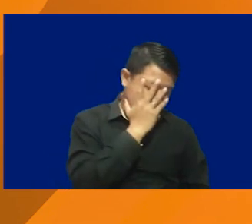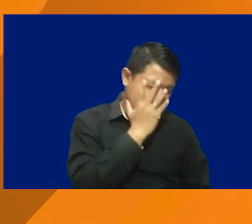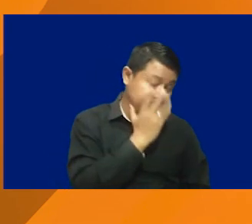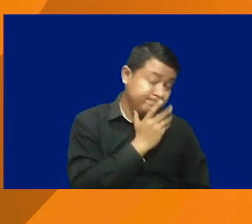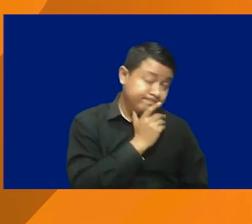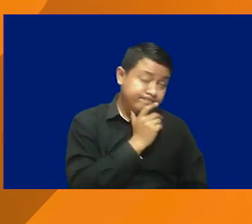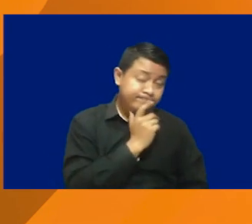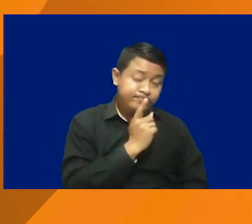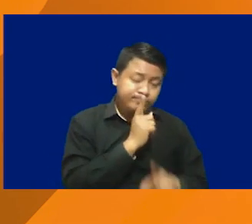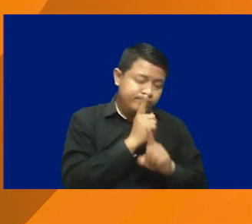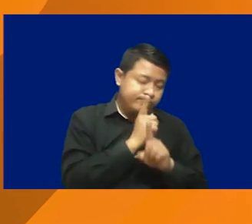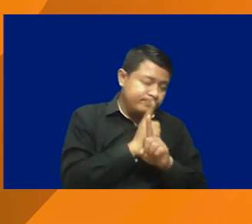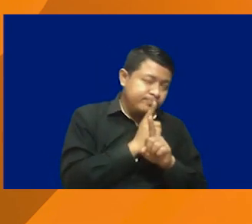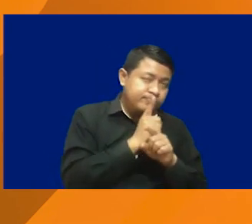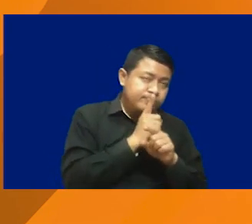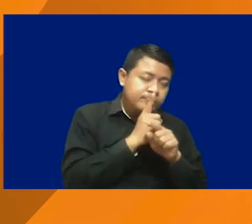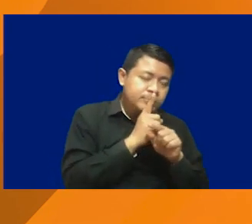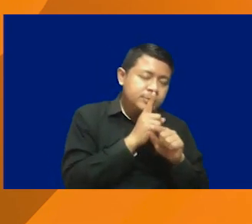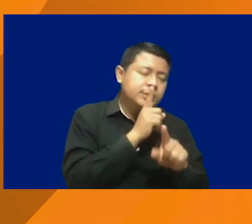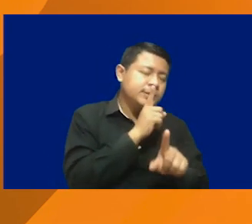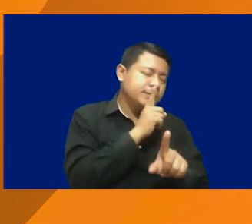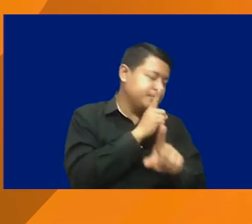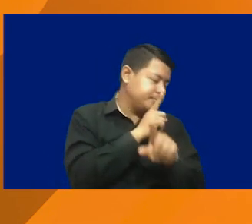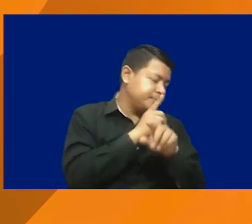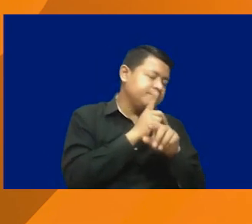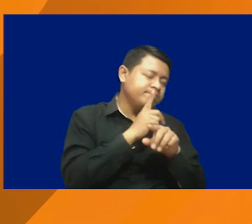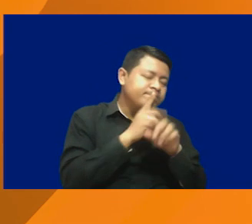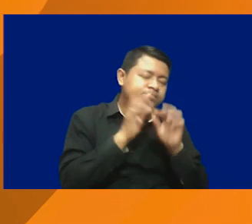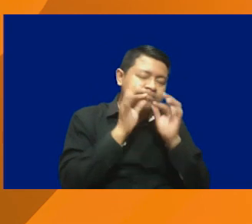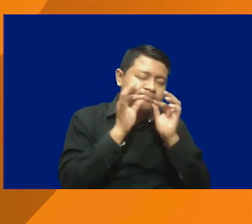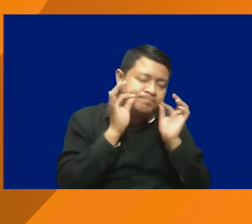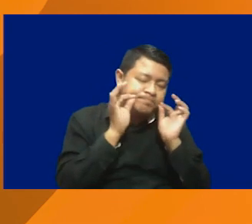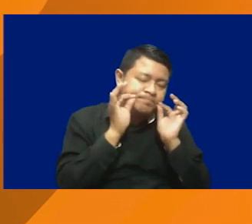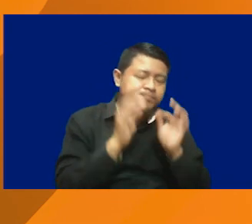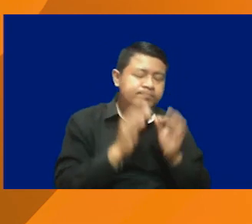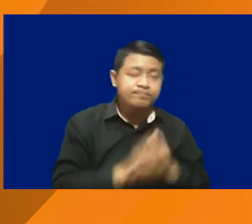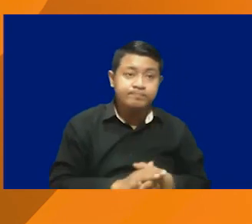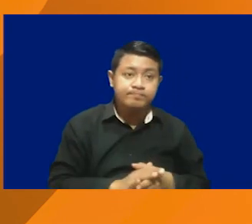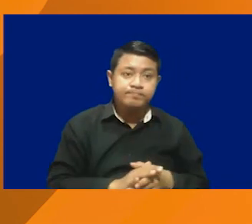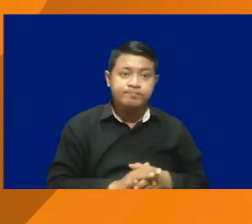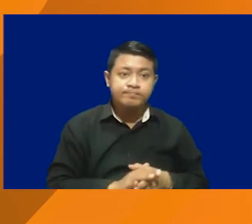Akibatnya anak akan malu, minder, dan menjadi pendiam.